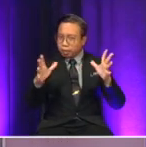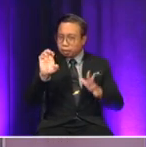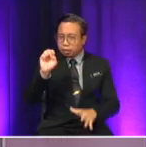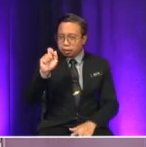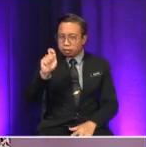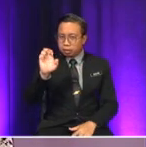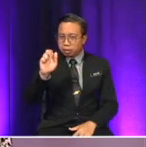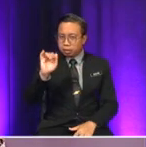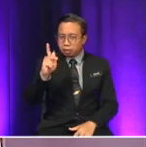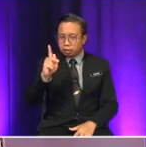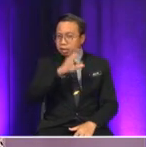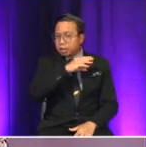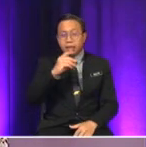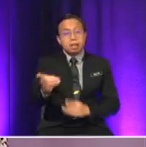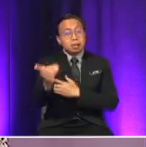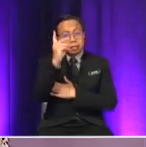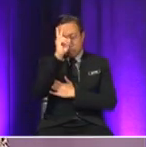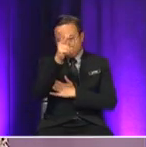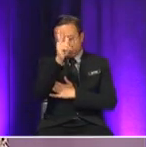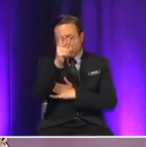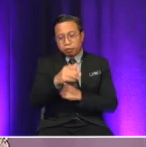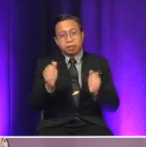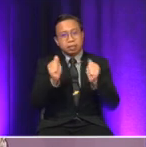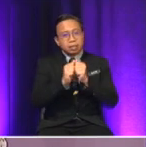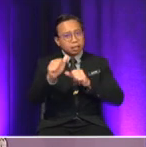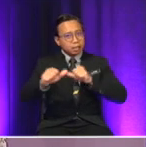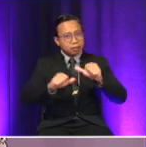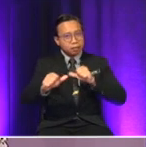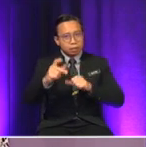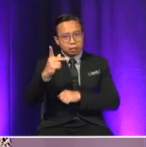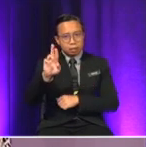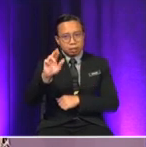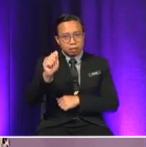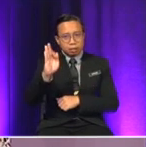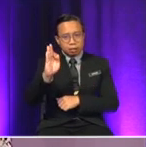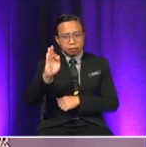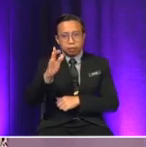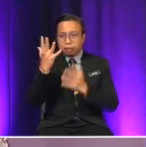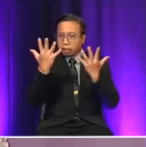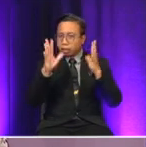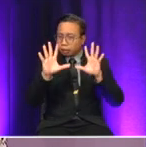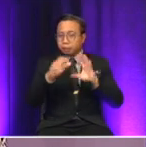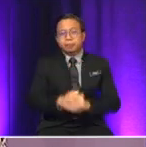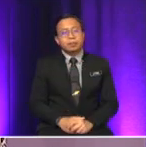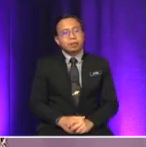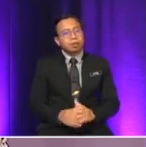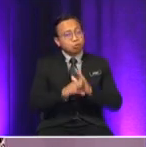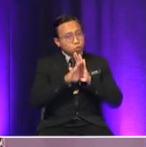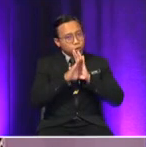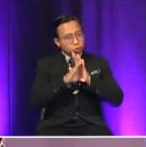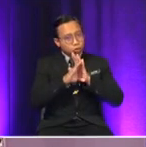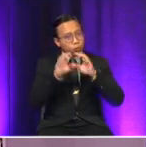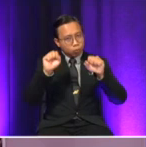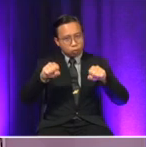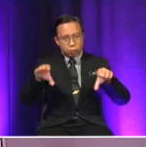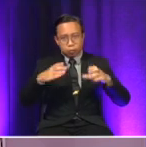juga daya kreatif kanak-kanak ialah melalui aktiviti kraf tangan. Dan antara aktiviti kraf tangan yang boleh kita